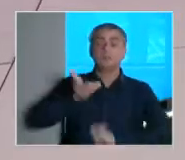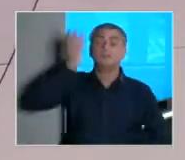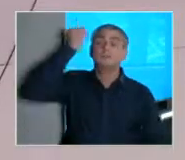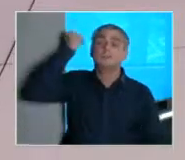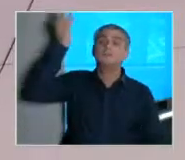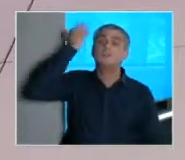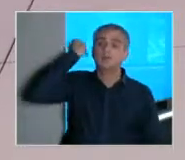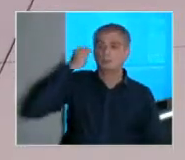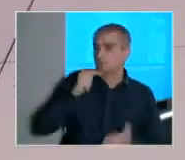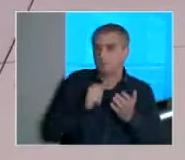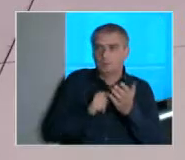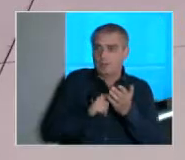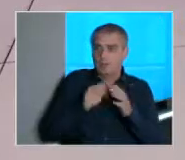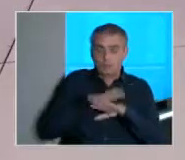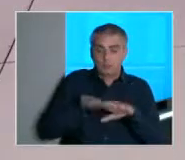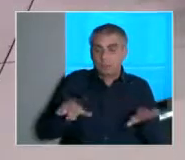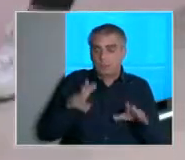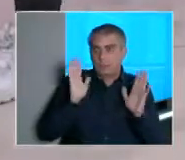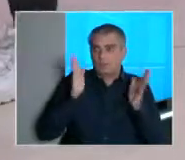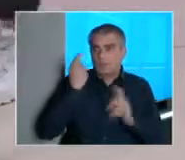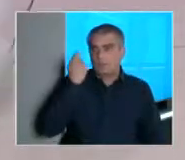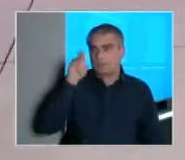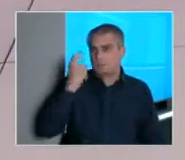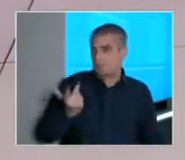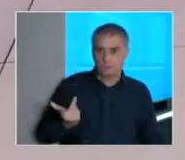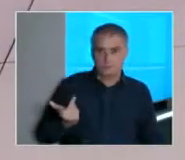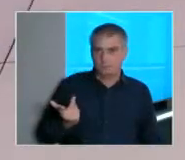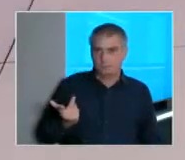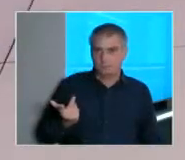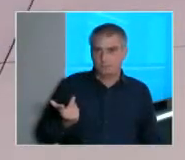מזמן, מכיוון שהשטח יותר מדי יקר